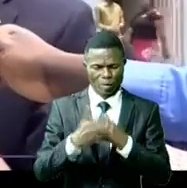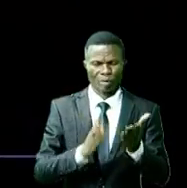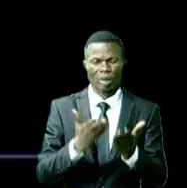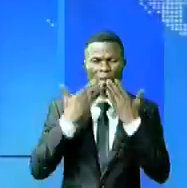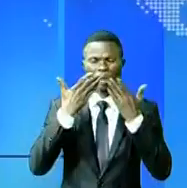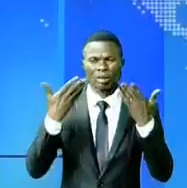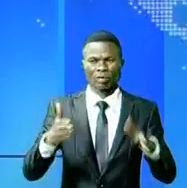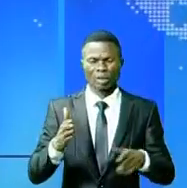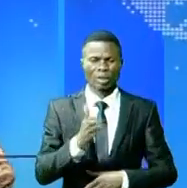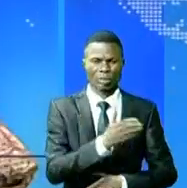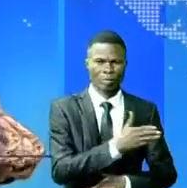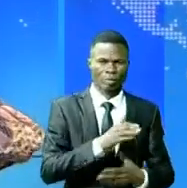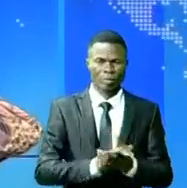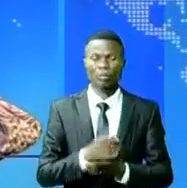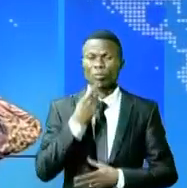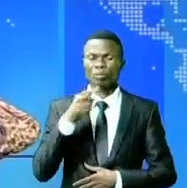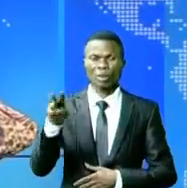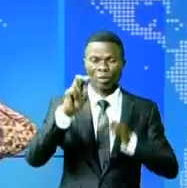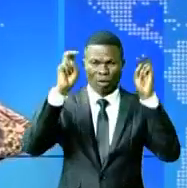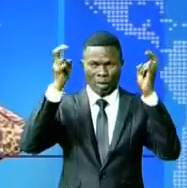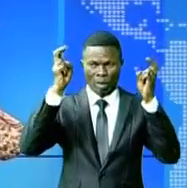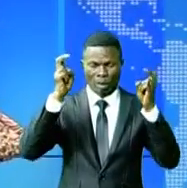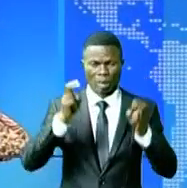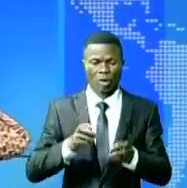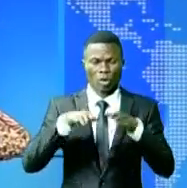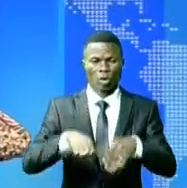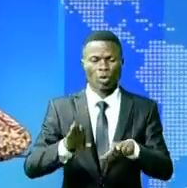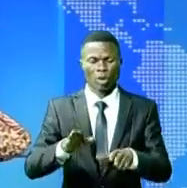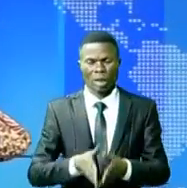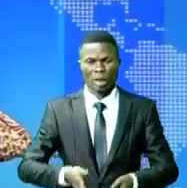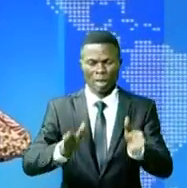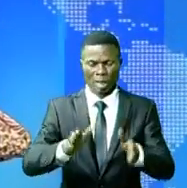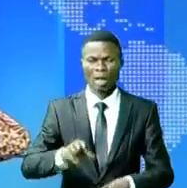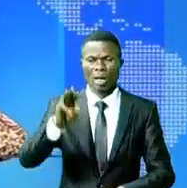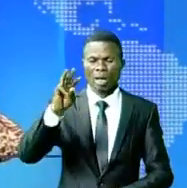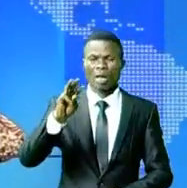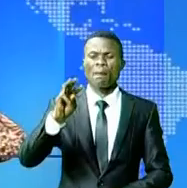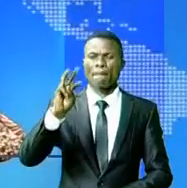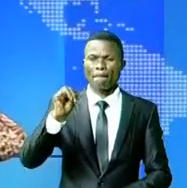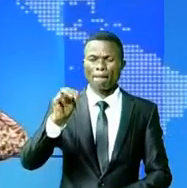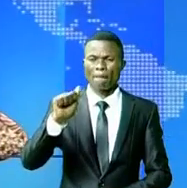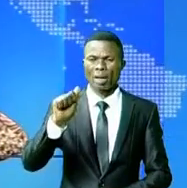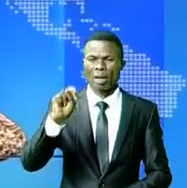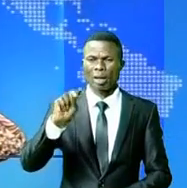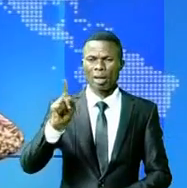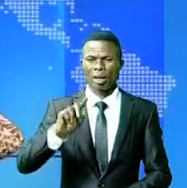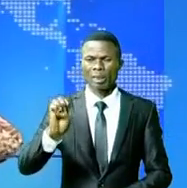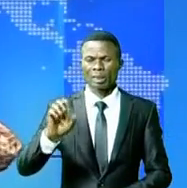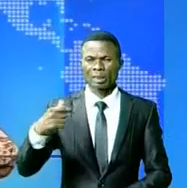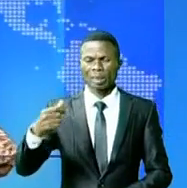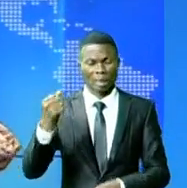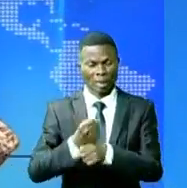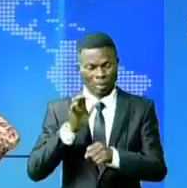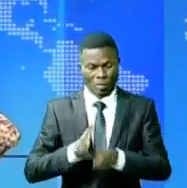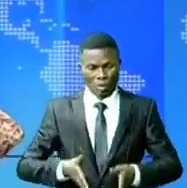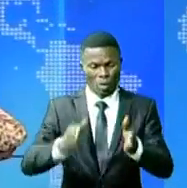beaucoup. Je vous le disais au sommaire, l'Ibulumang Zengele refait surface en dépit de travaux réalisés plusieurs fois sur ses